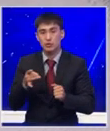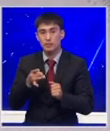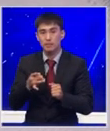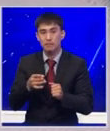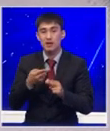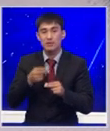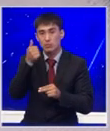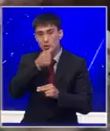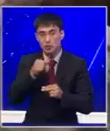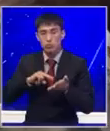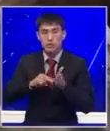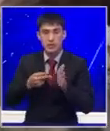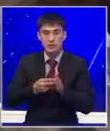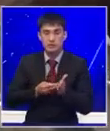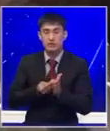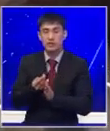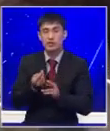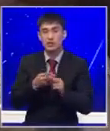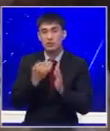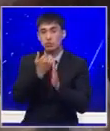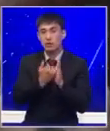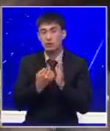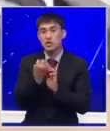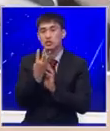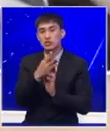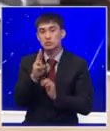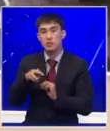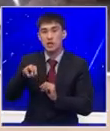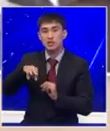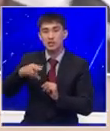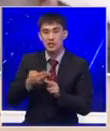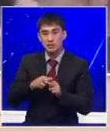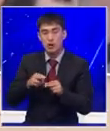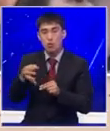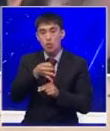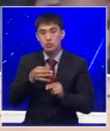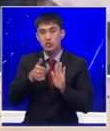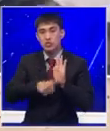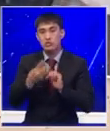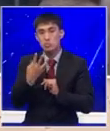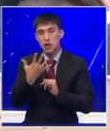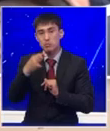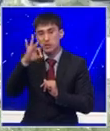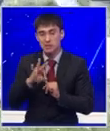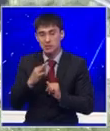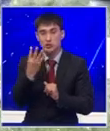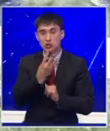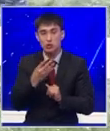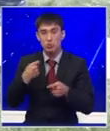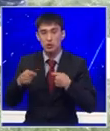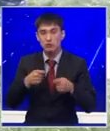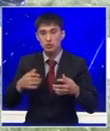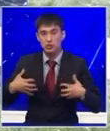в текущем году планируется выделить на эту программу 14 миллиардов тенге по области 65 процентов из четырех